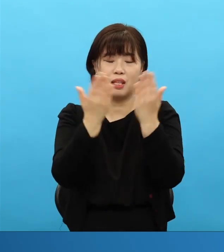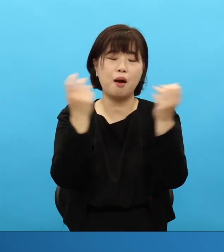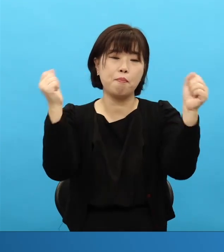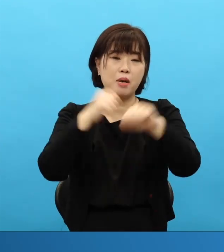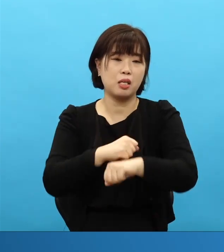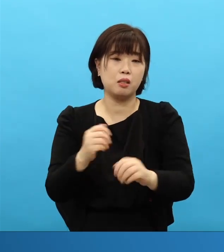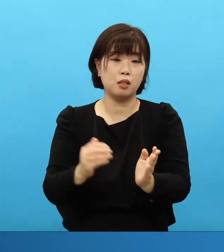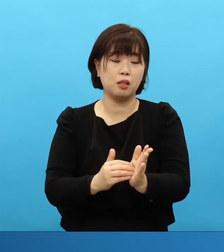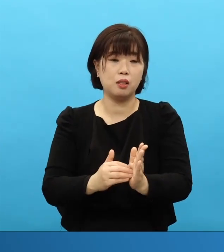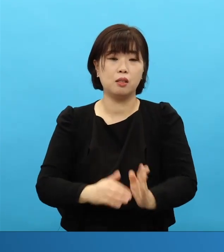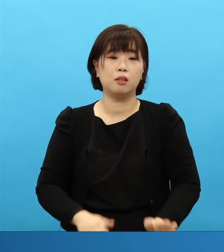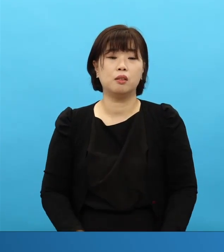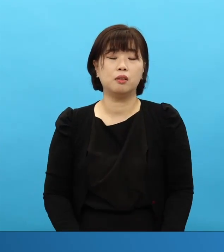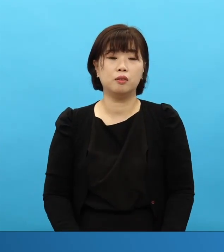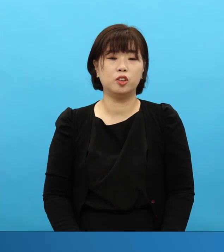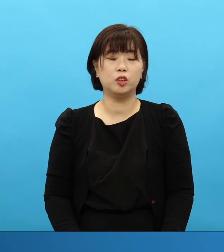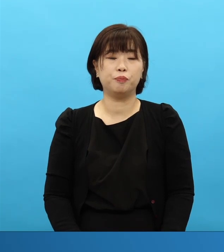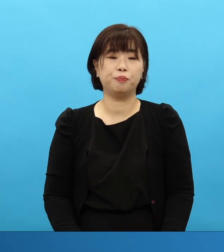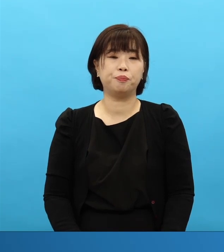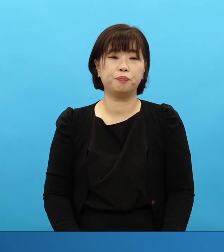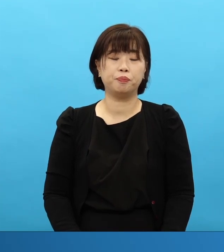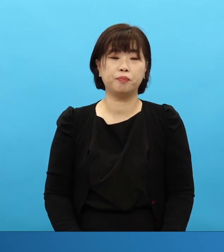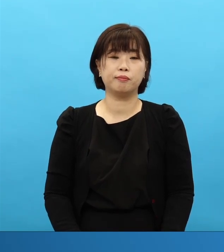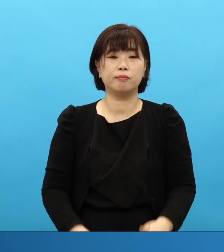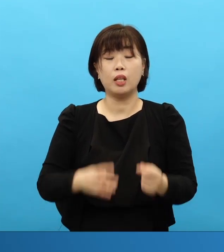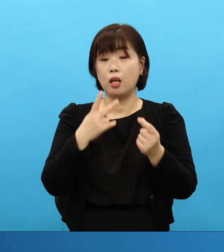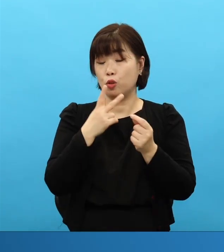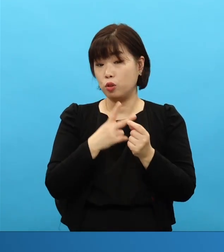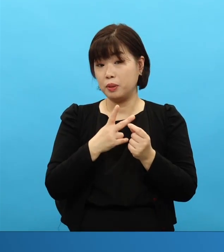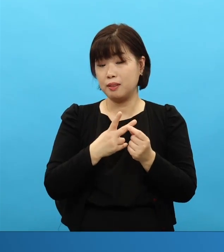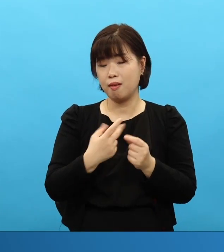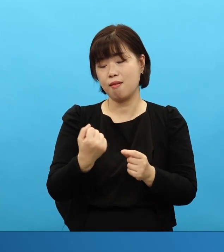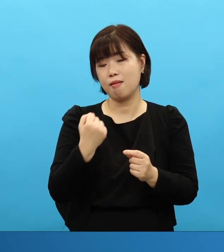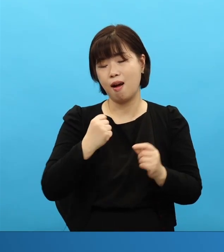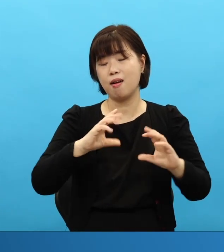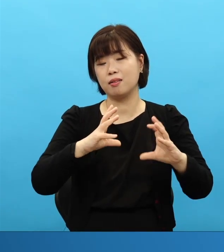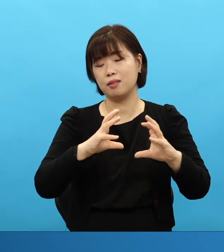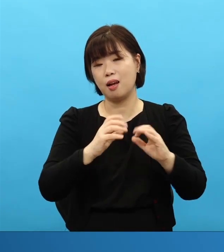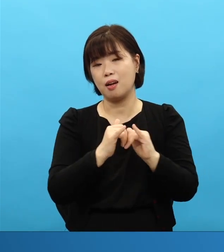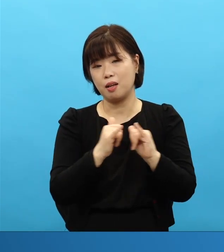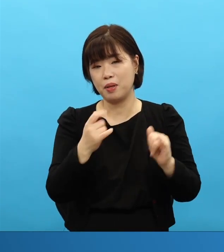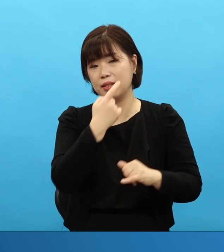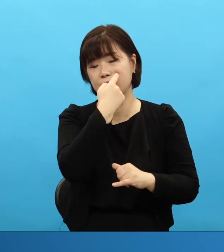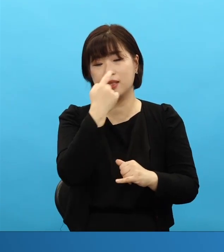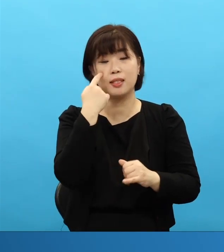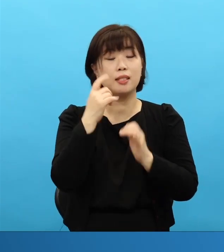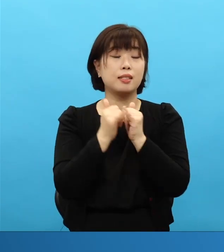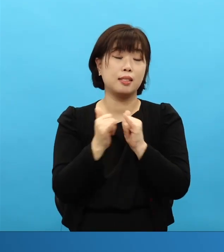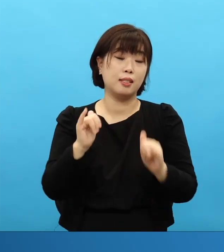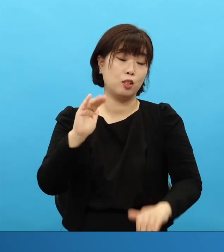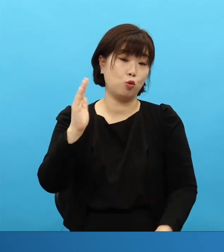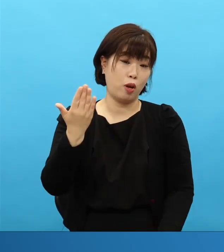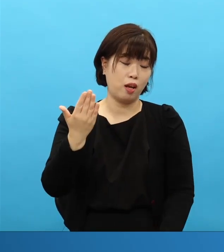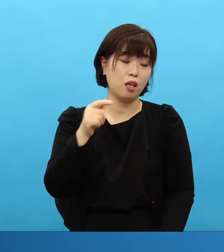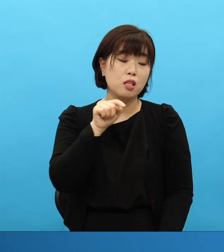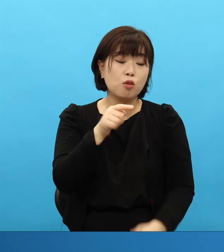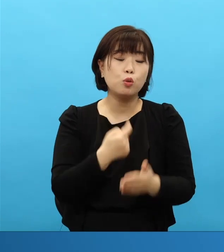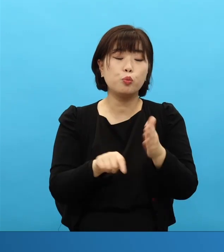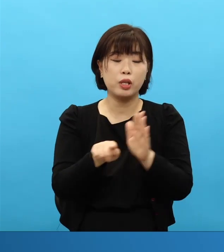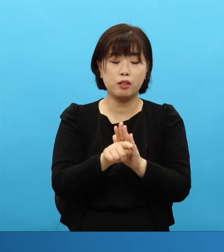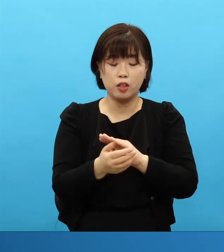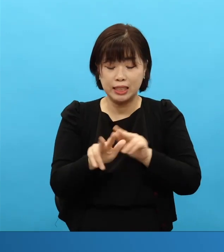바벨론 所以是巴比伦 강대국의 정인이 되는 겁니다. 成为了强国的证人。 이거 준비하는 겁니다. 要准备这